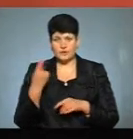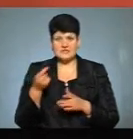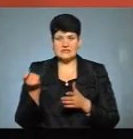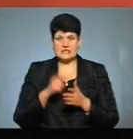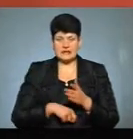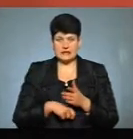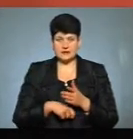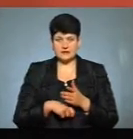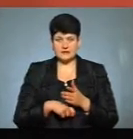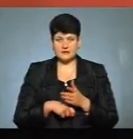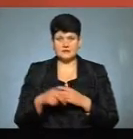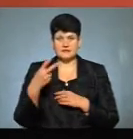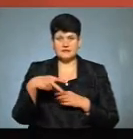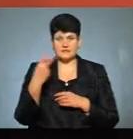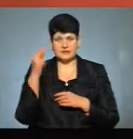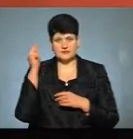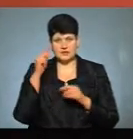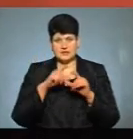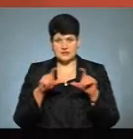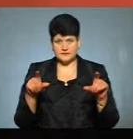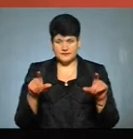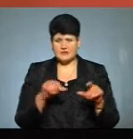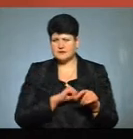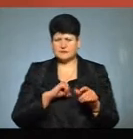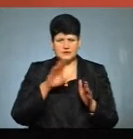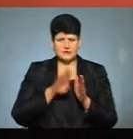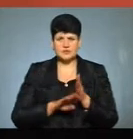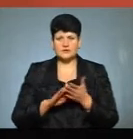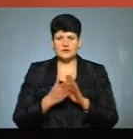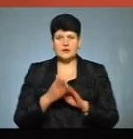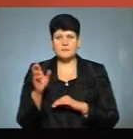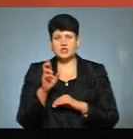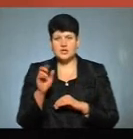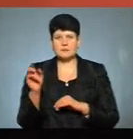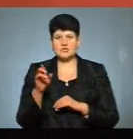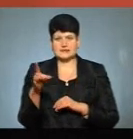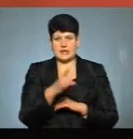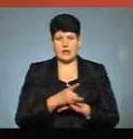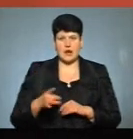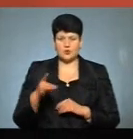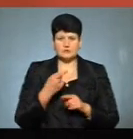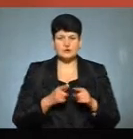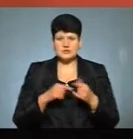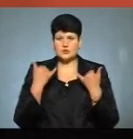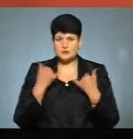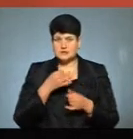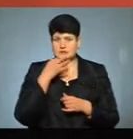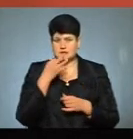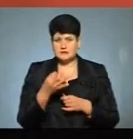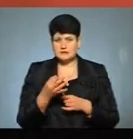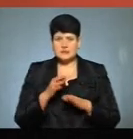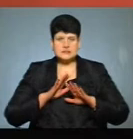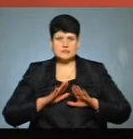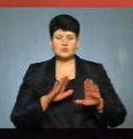на карантин 22 навчальних заклади. Найгірша ситуація у Бережанах та Бережанському районі. Про це нам сьогодні повідомила